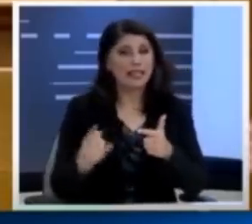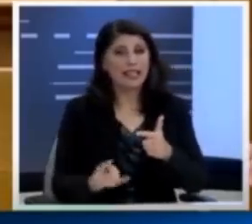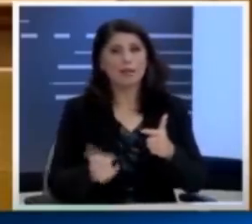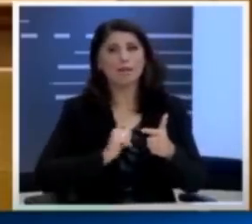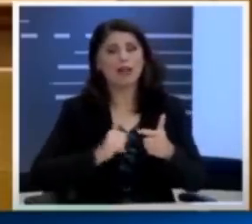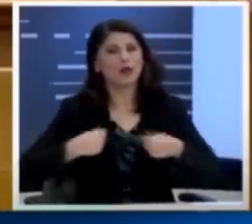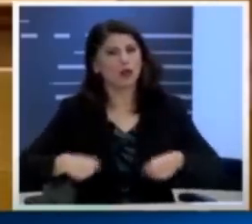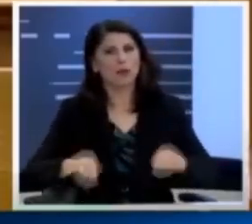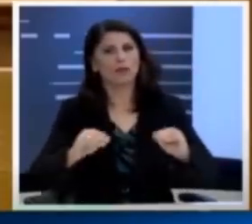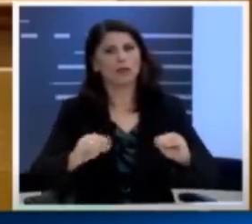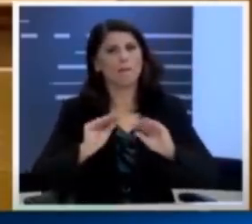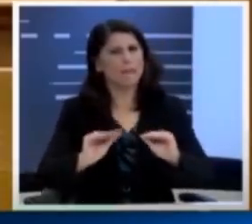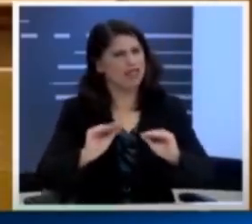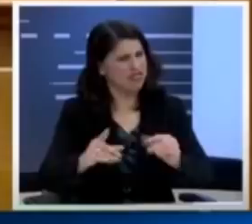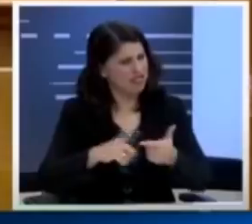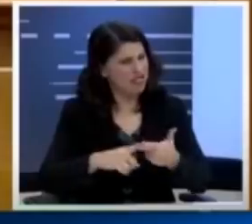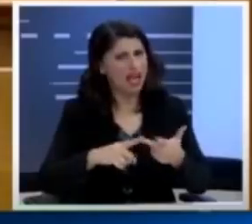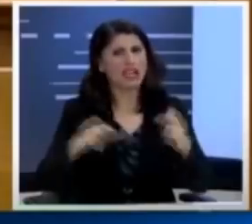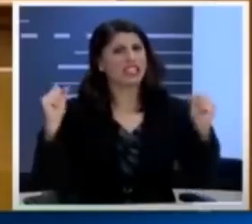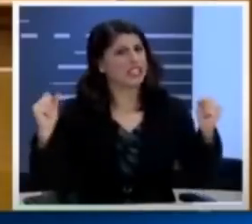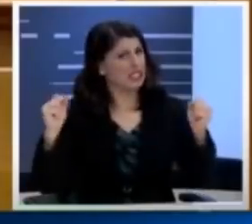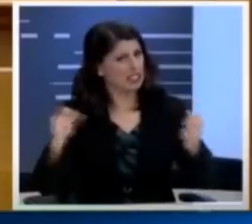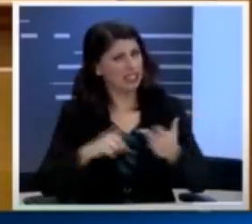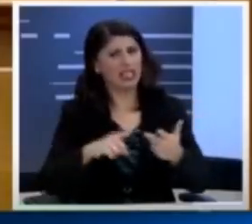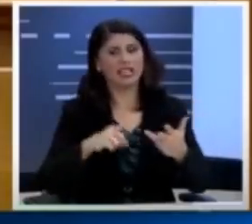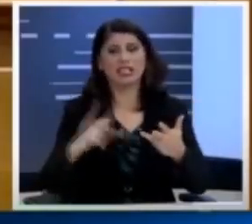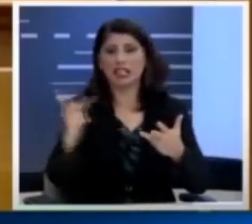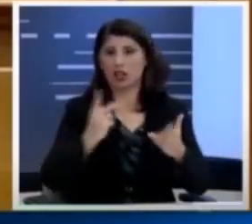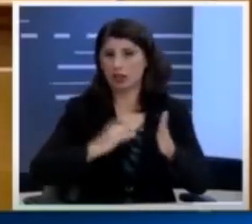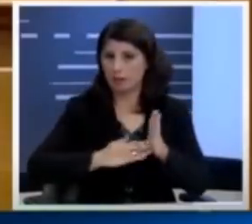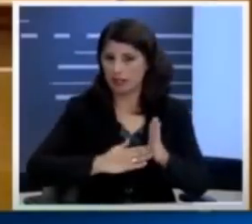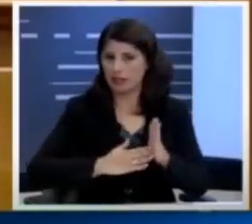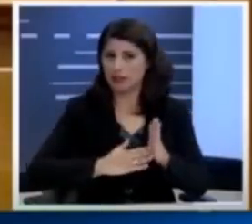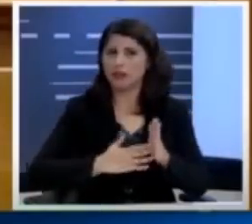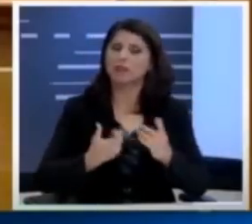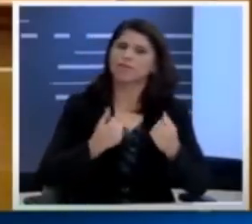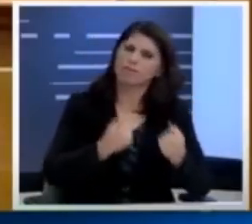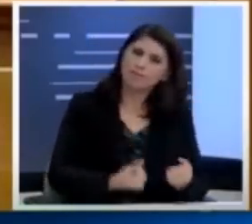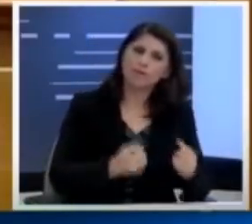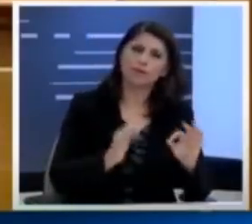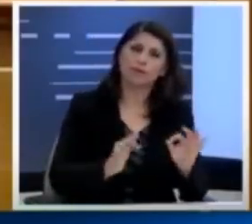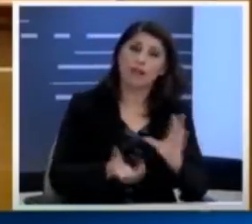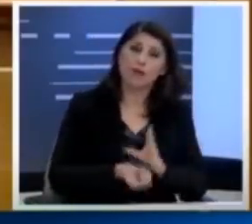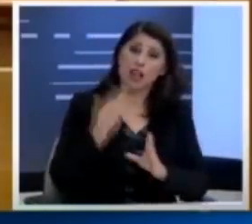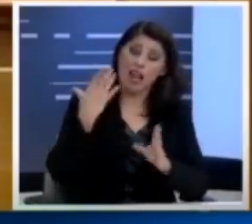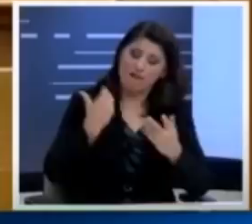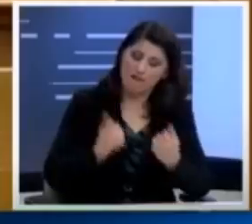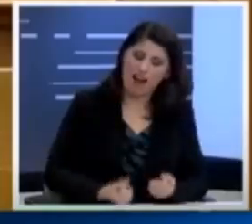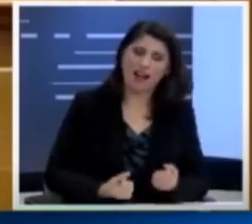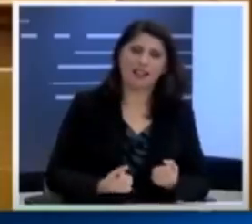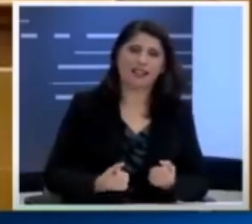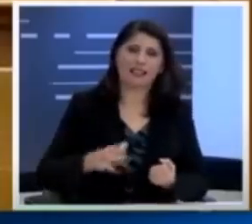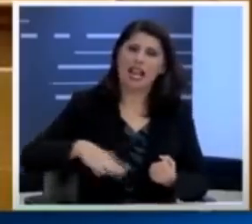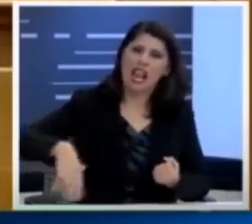με ιδιωτικοποιήσεις στην παιδεία, στην υγεία, σε κοινωνικές υπηρεσίες που φορτώνουν βεβαίως νέα βάρη πάλι